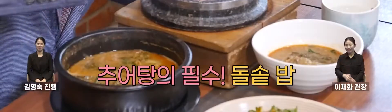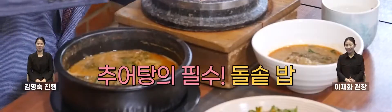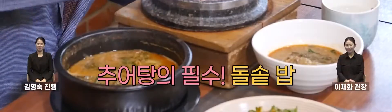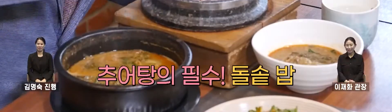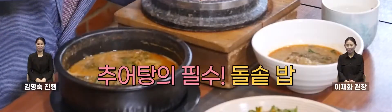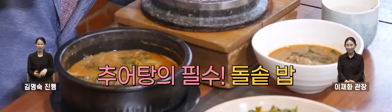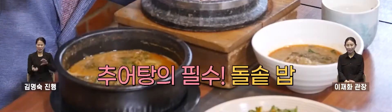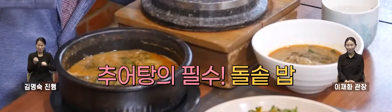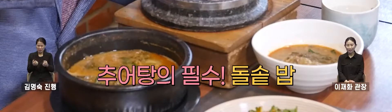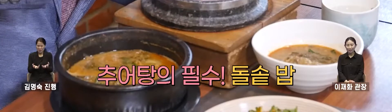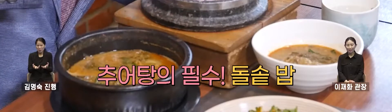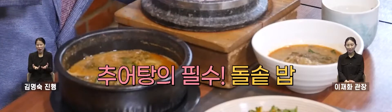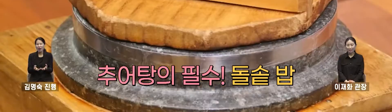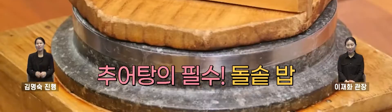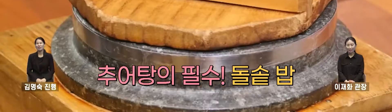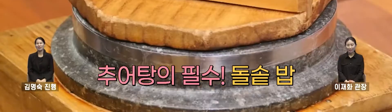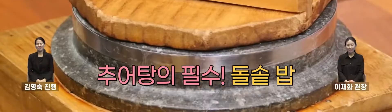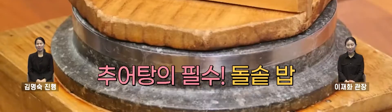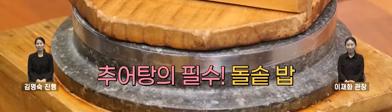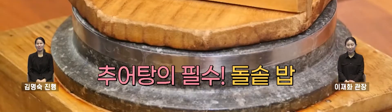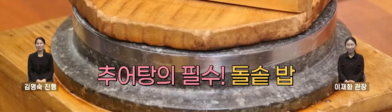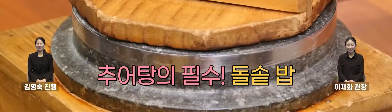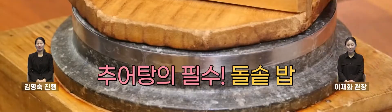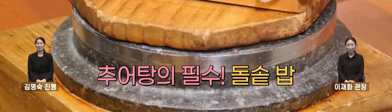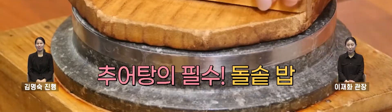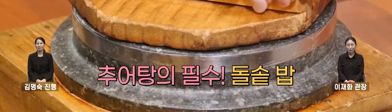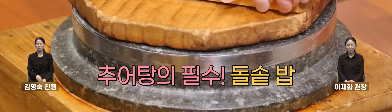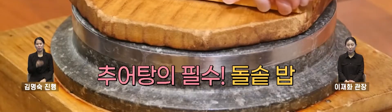바로 지은 밥.